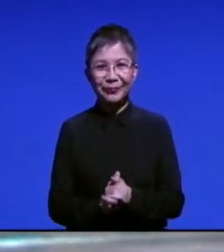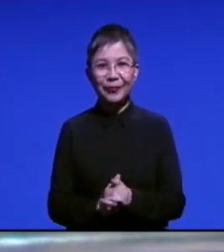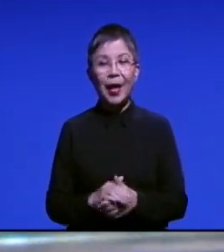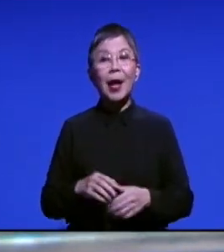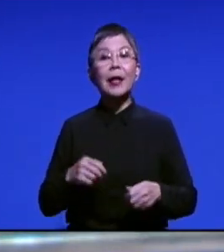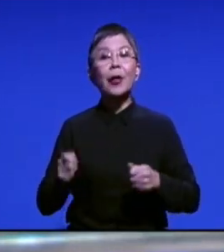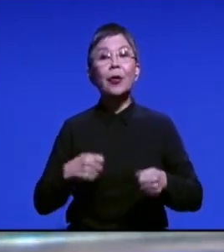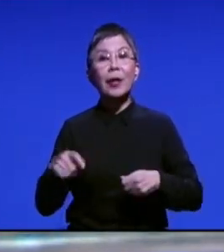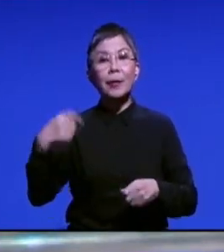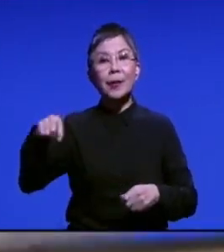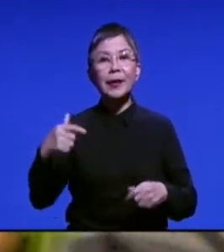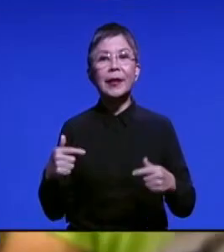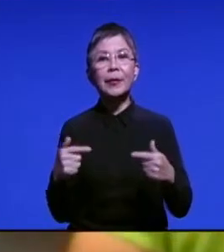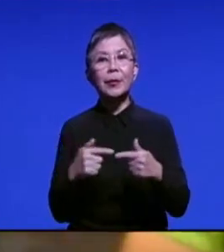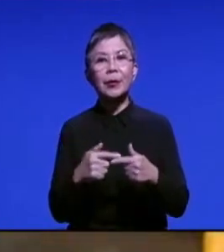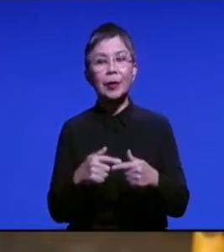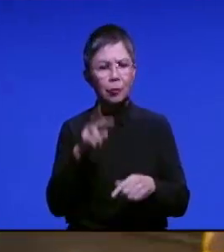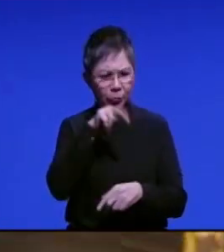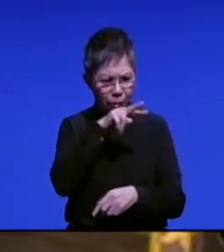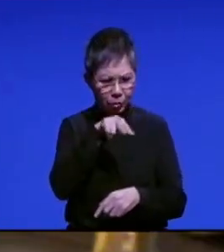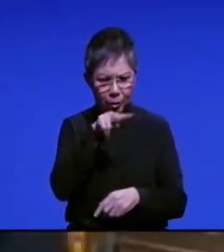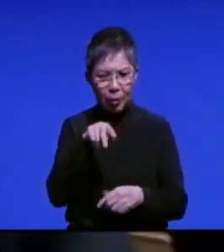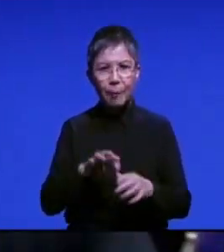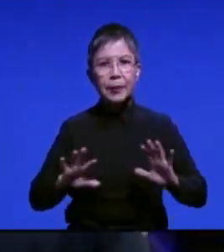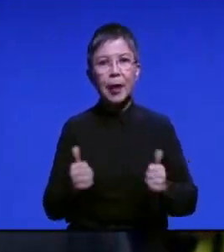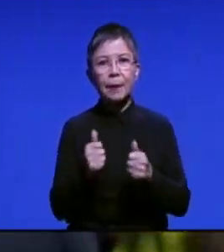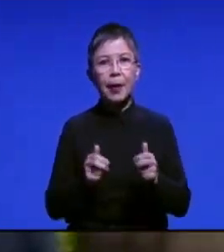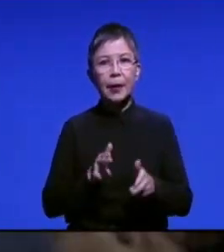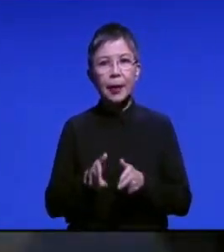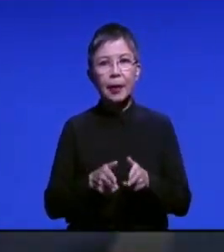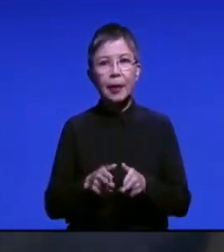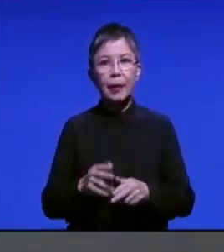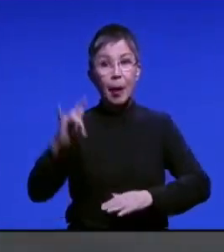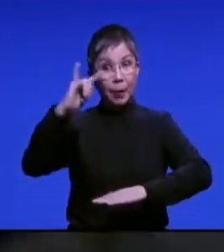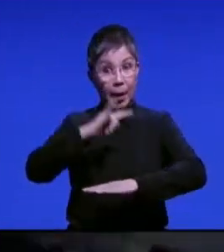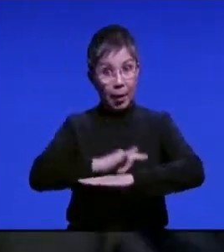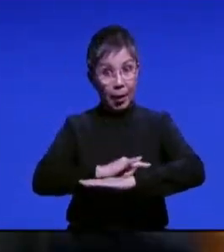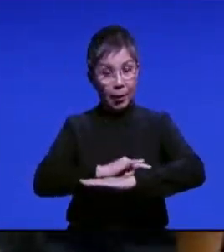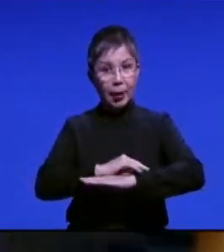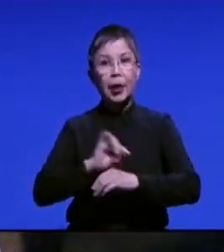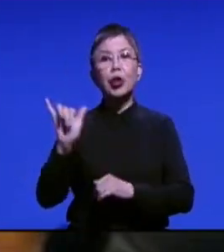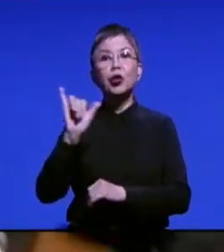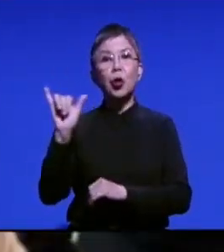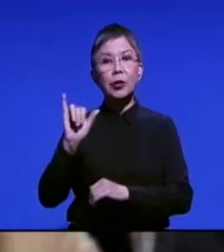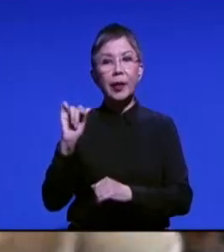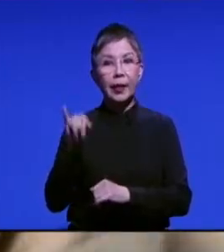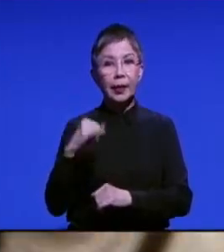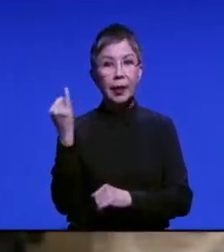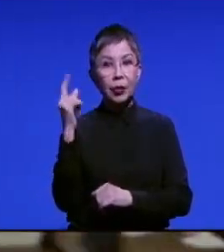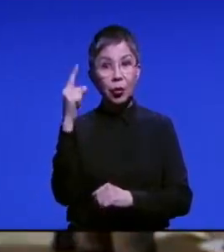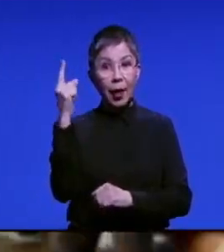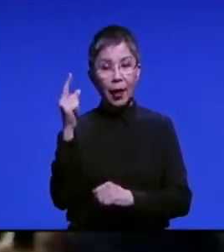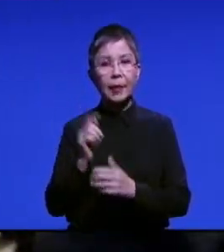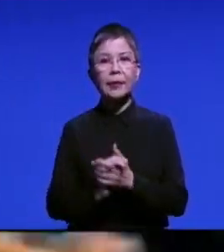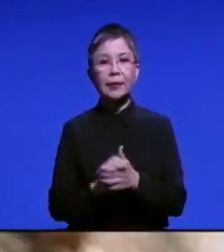Menteri Perhubungan dalam rangka memeriksa persiapan kereta api bandara baik di Bandara Yogyakarta International Airport